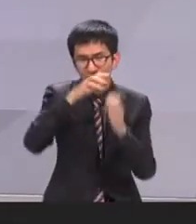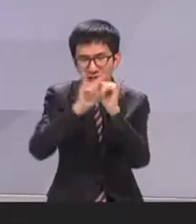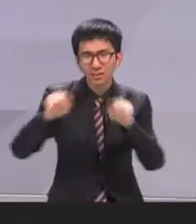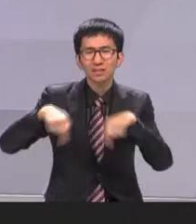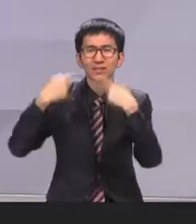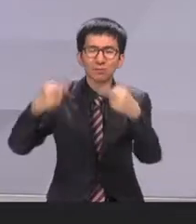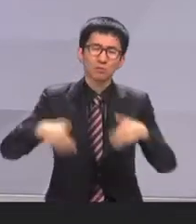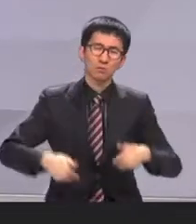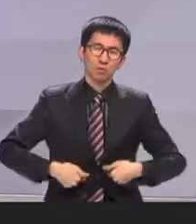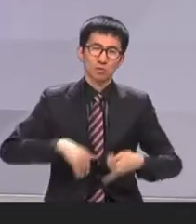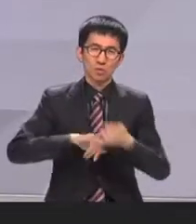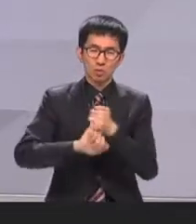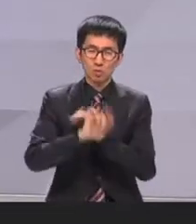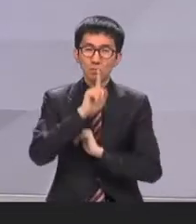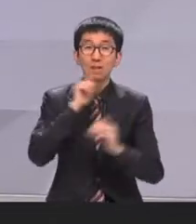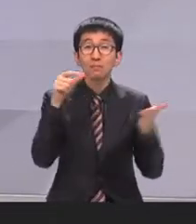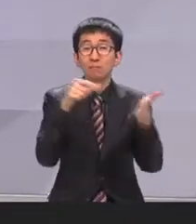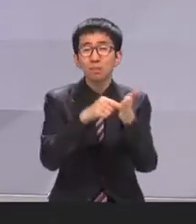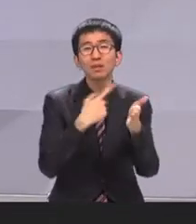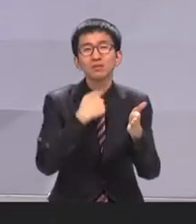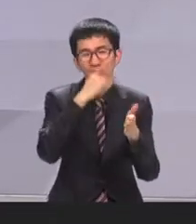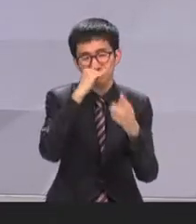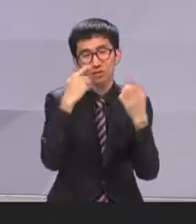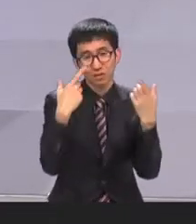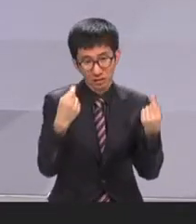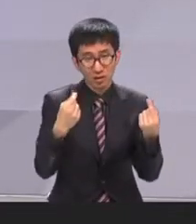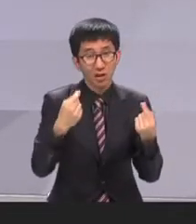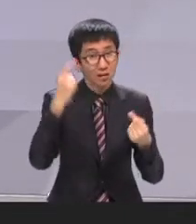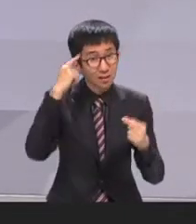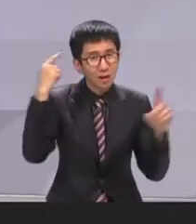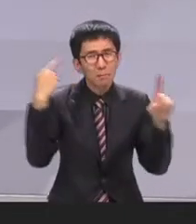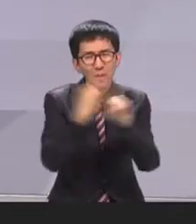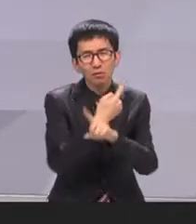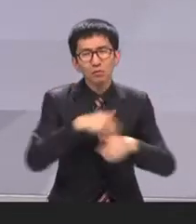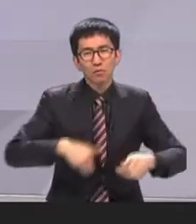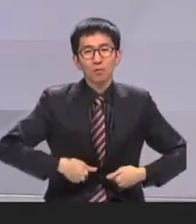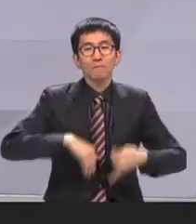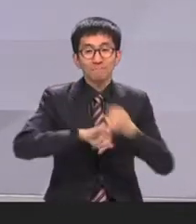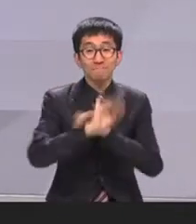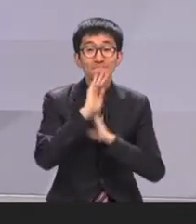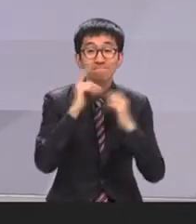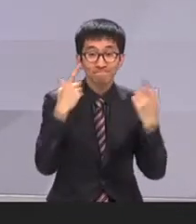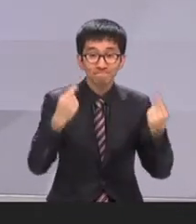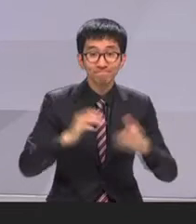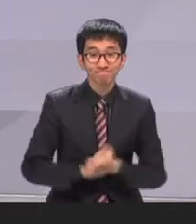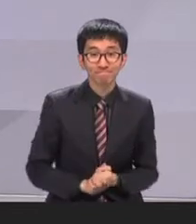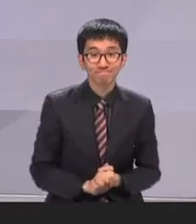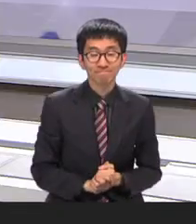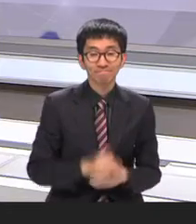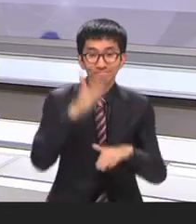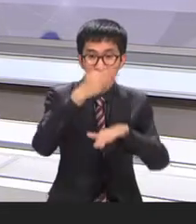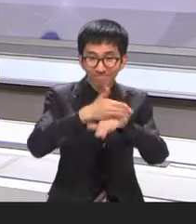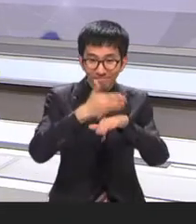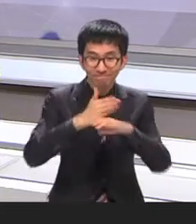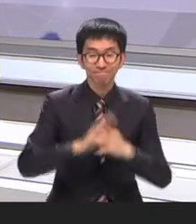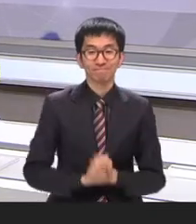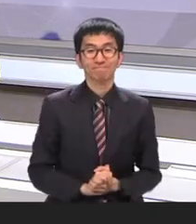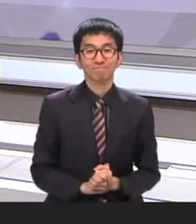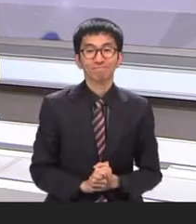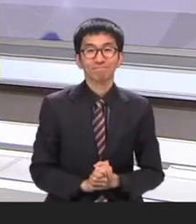이거 먼저 우습게 들릴 수도 있겠지만 분명한 건 인식의 변화 만큼은 반드시 필요하다는 것 같습니다 오늘 말씀 잘들었습니다 고맙습니다